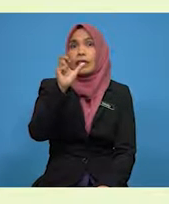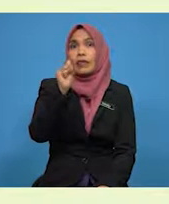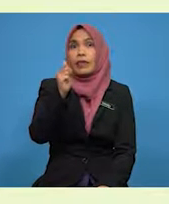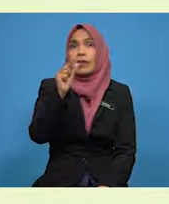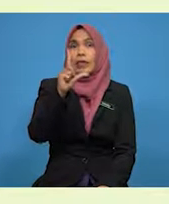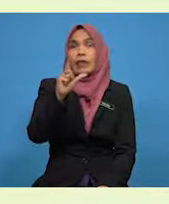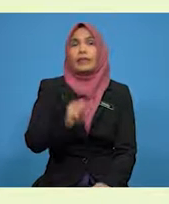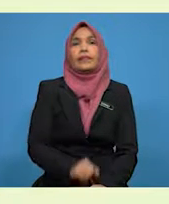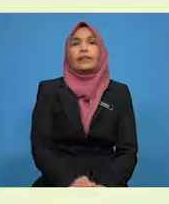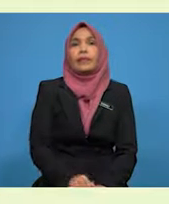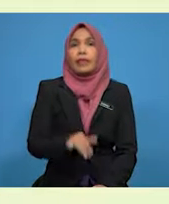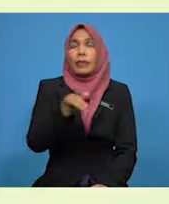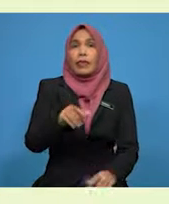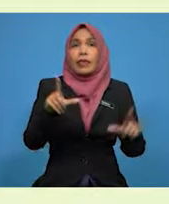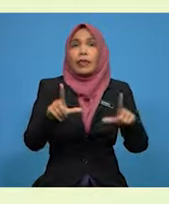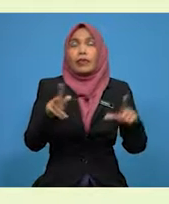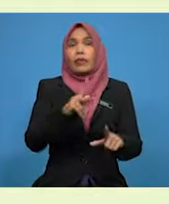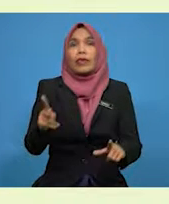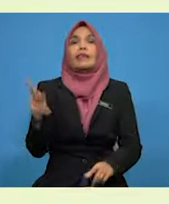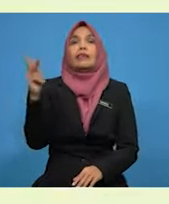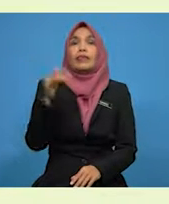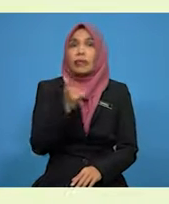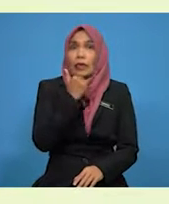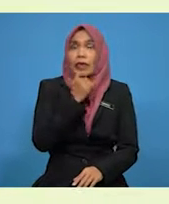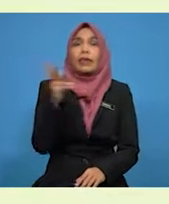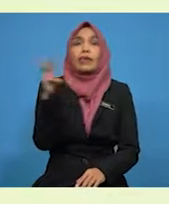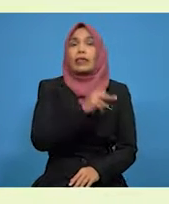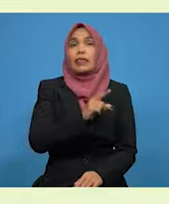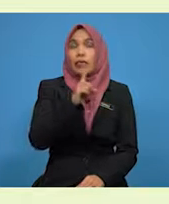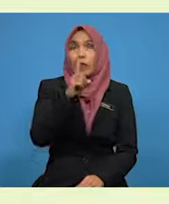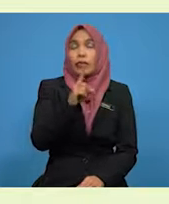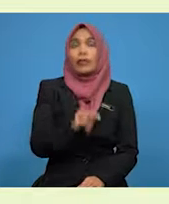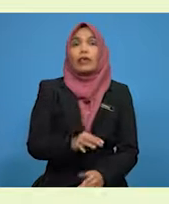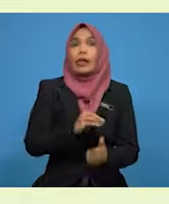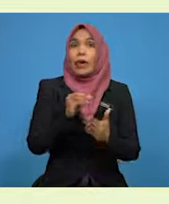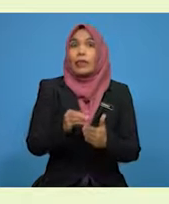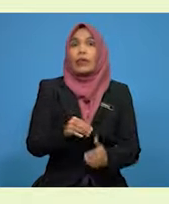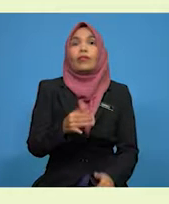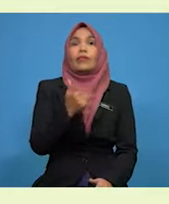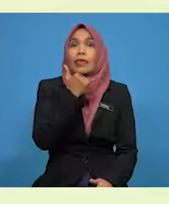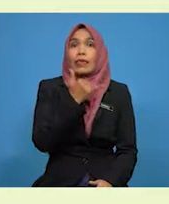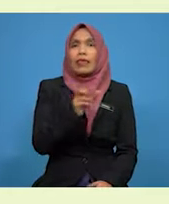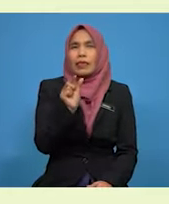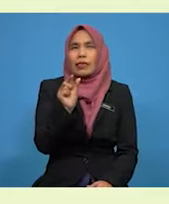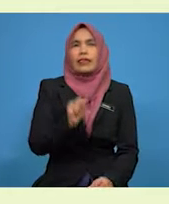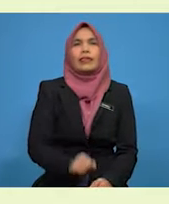melakukan kesalahan kali pertama atau kesalahan yang kecil. Ianya dilakukan secara tertutup.